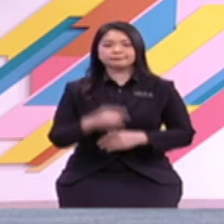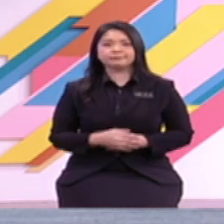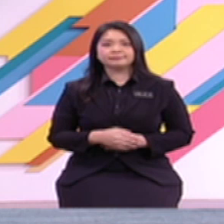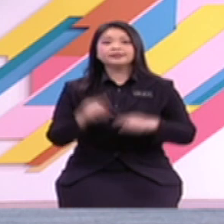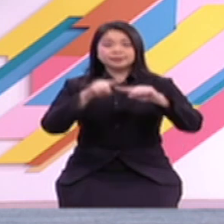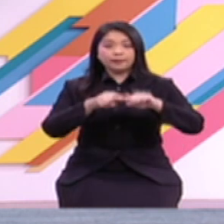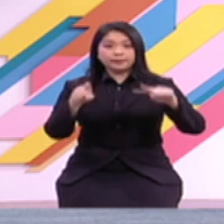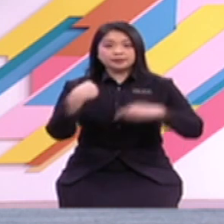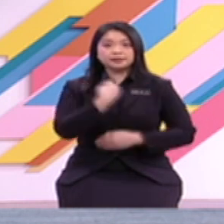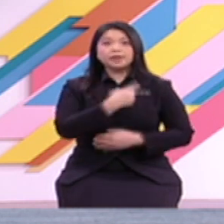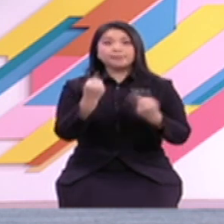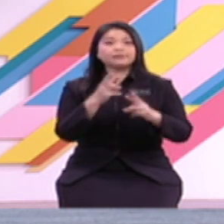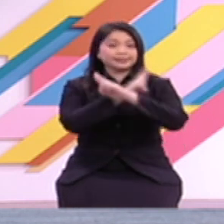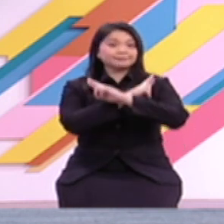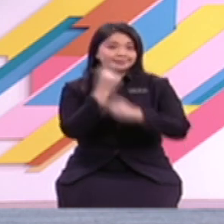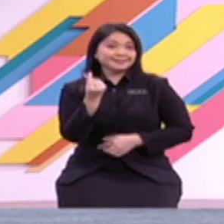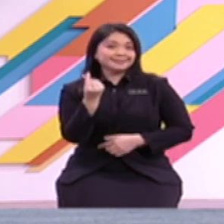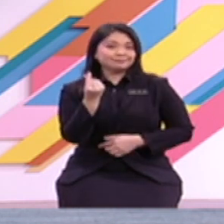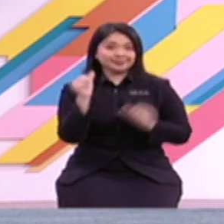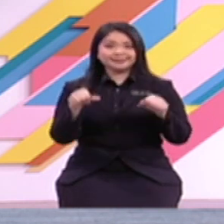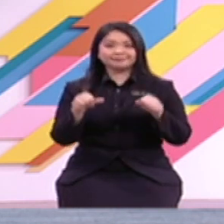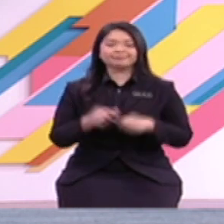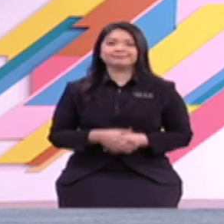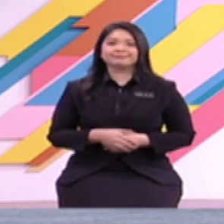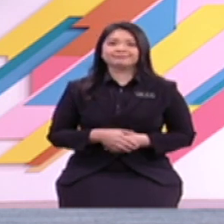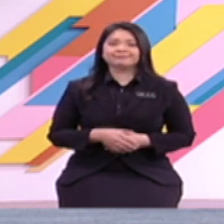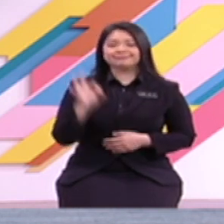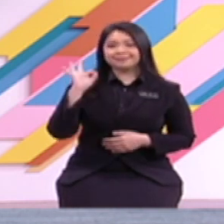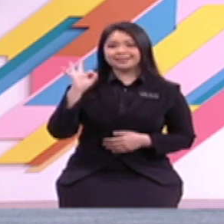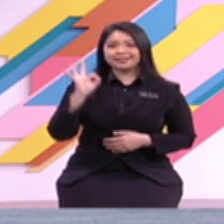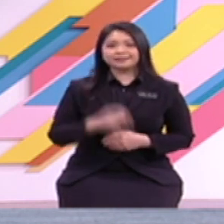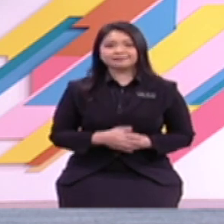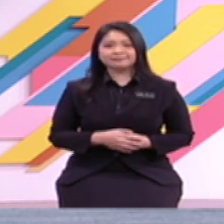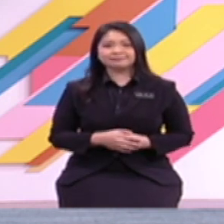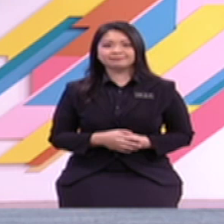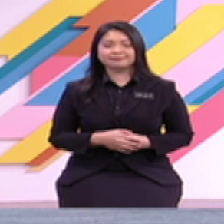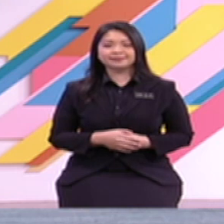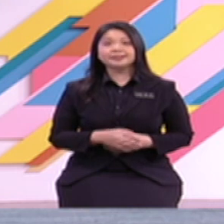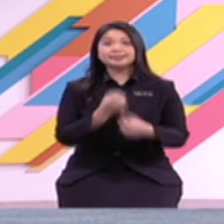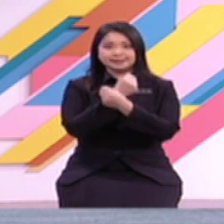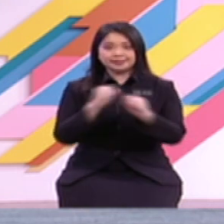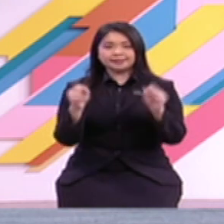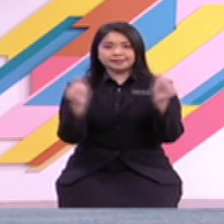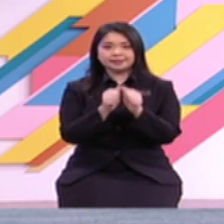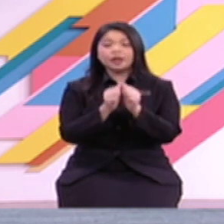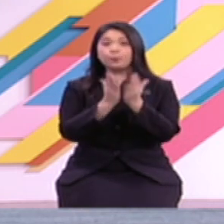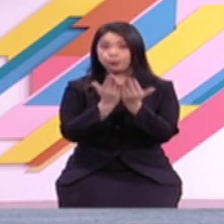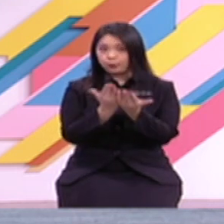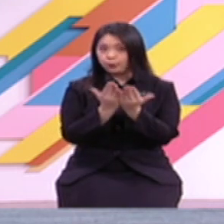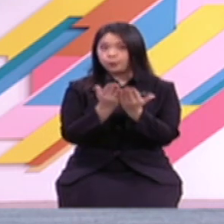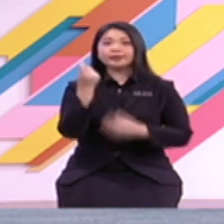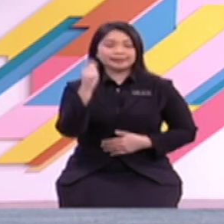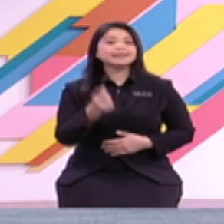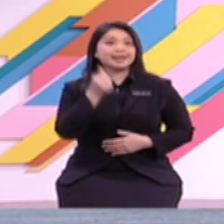tapi kita tidak berhak dulu sejak boleh go bullish lah kiye adik bersedia dengan buku